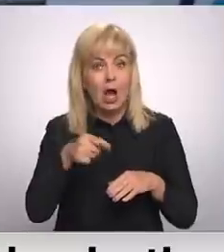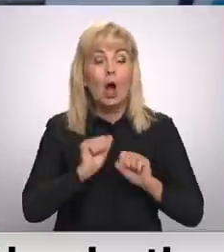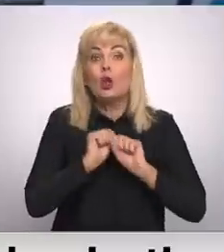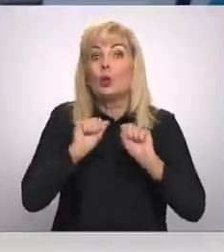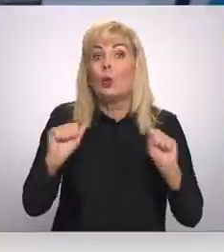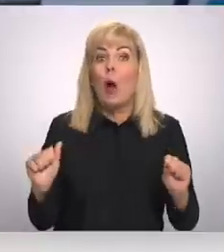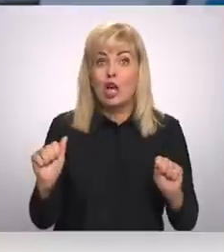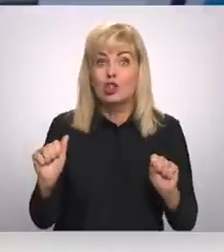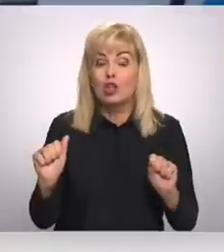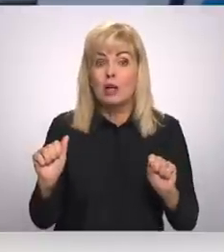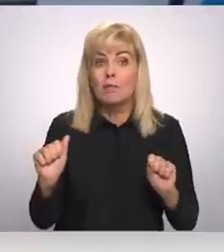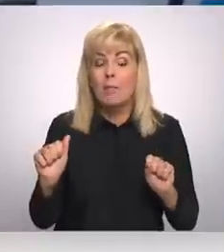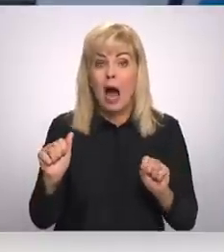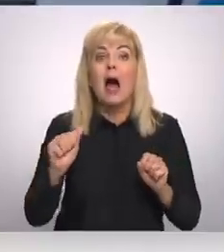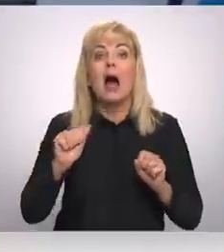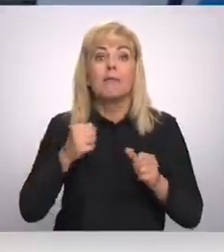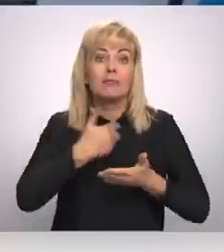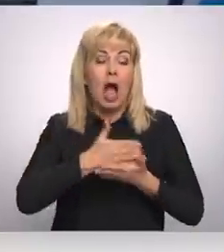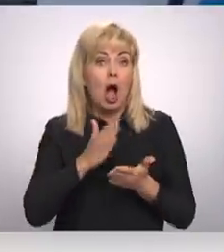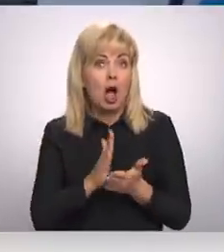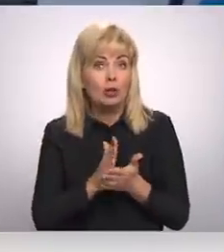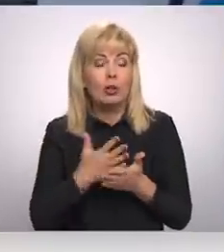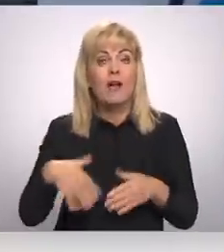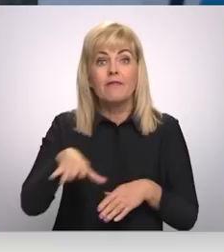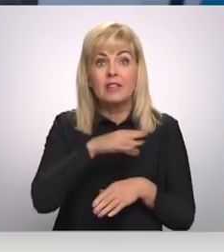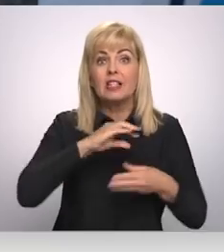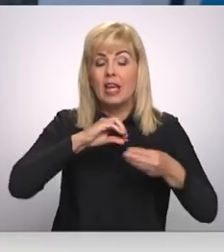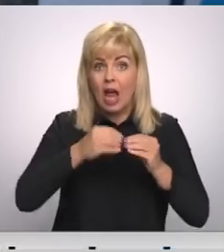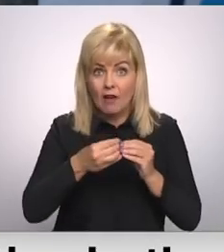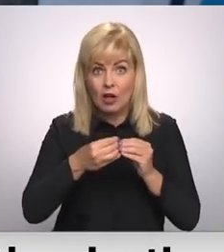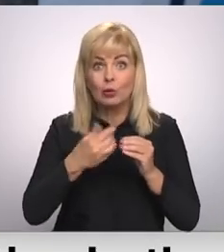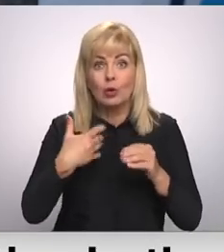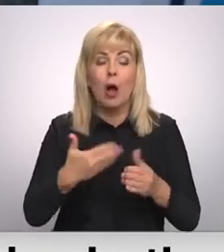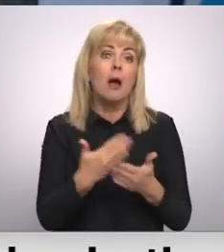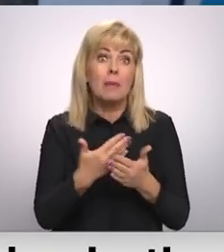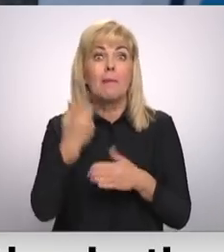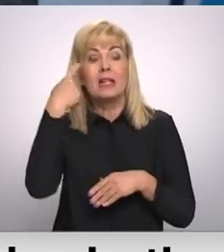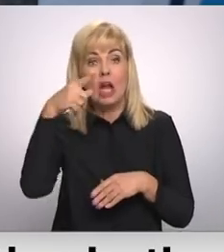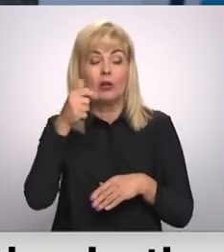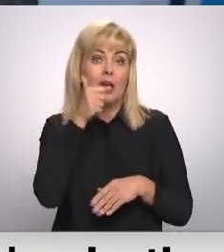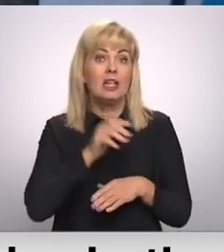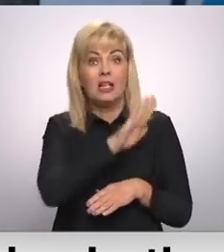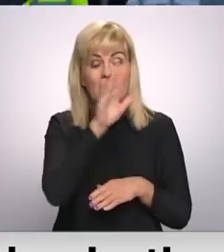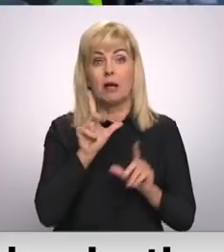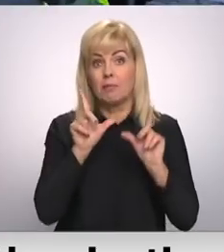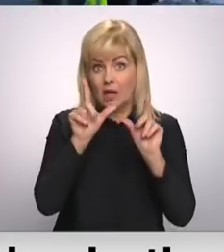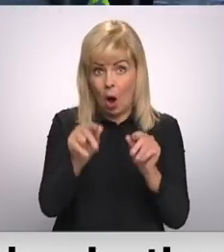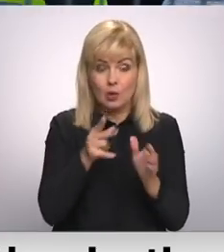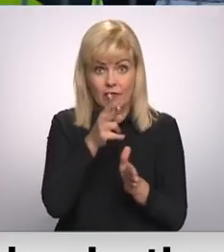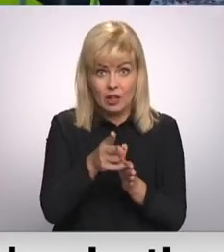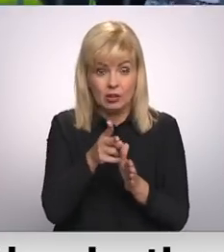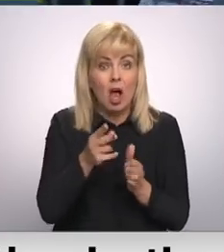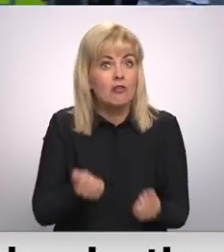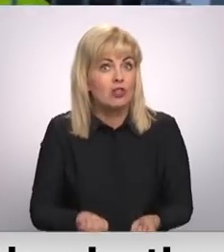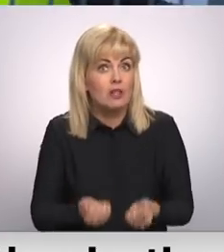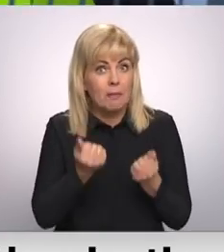viedokļa lielākā daļa vai es nezinu, viss ir ievērots, jo faktiski iedomāsimies, tur ikdienā brauc vilcieni. Vilciens ir daudz smagāks. Šis